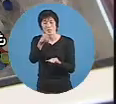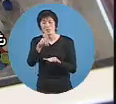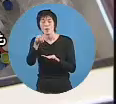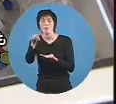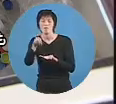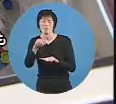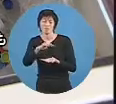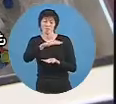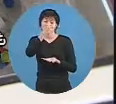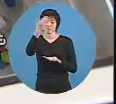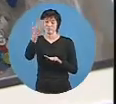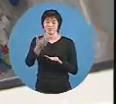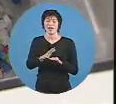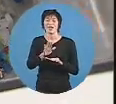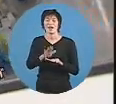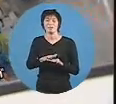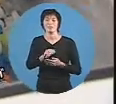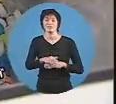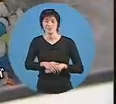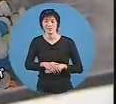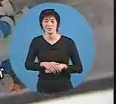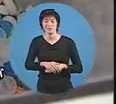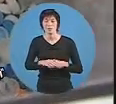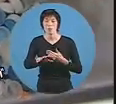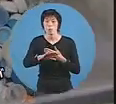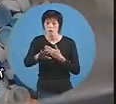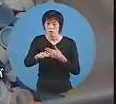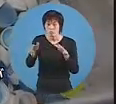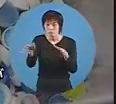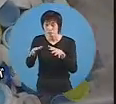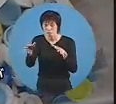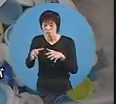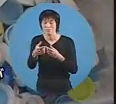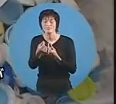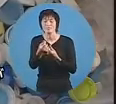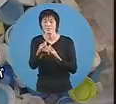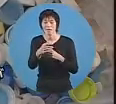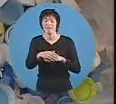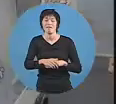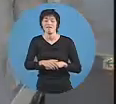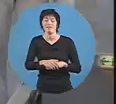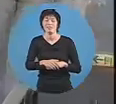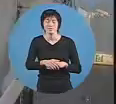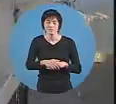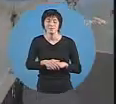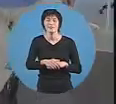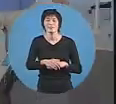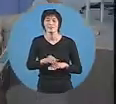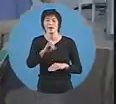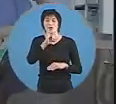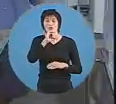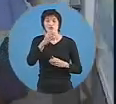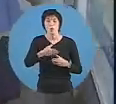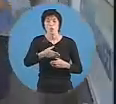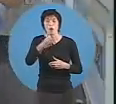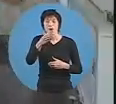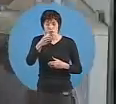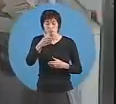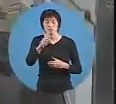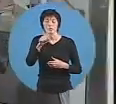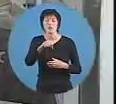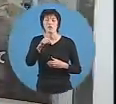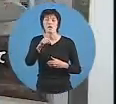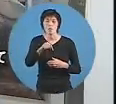てますので、たくさん集まってます。 他にもいろいろなものを回収しているとお聞きしましたが、 あの牛乳のパ